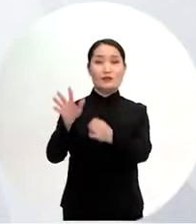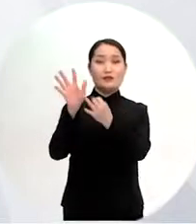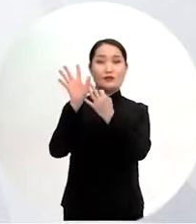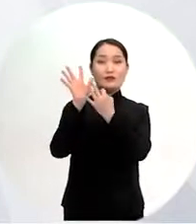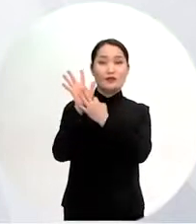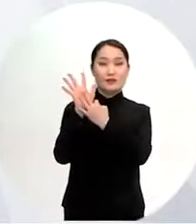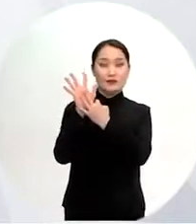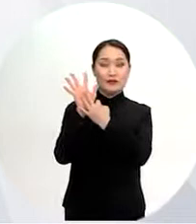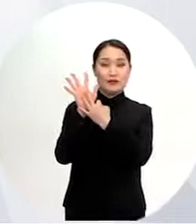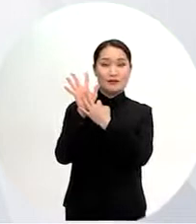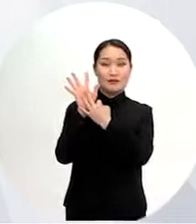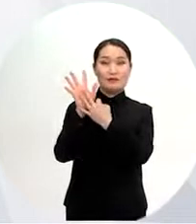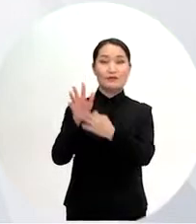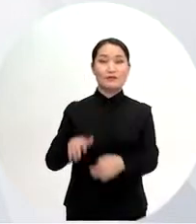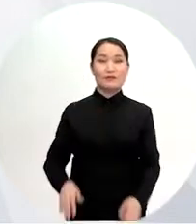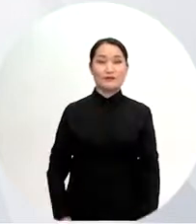тэнцүү 8.